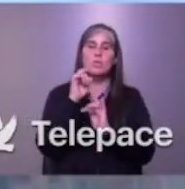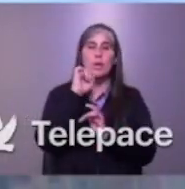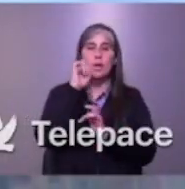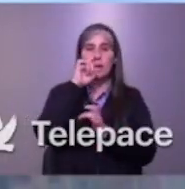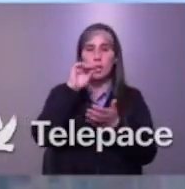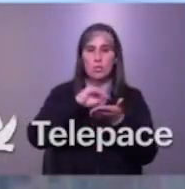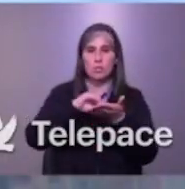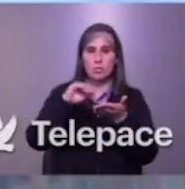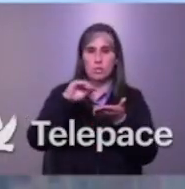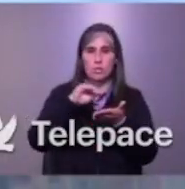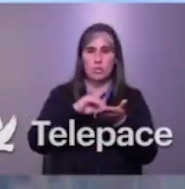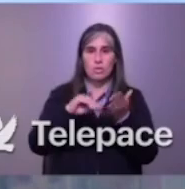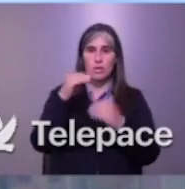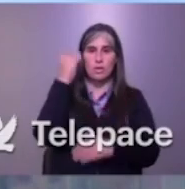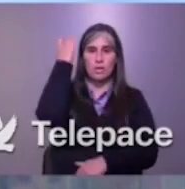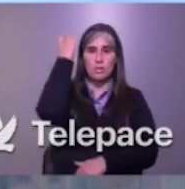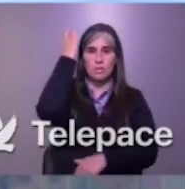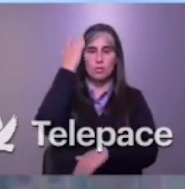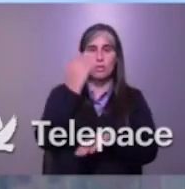secundum